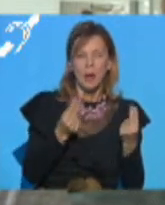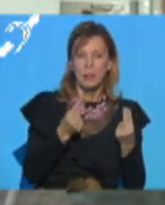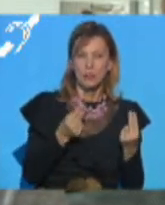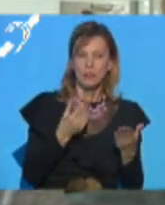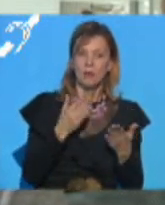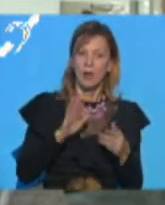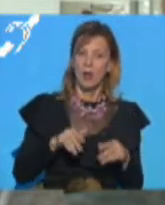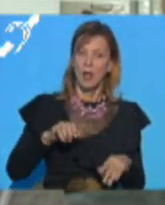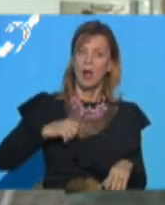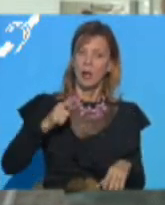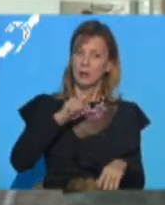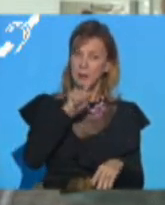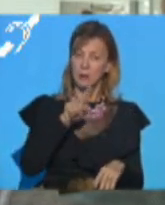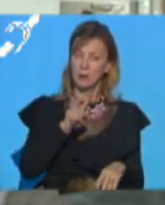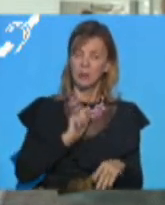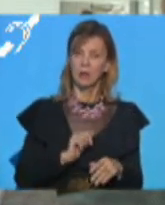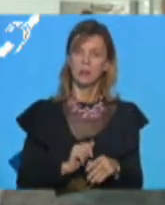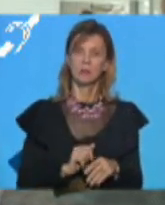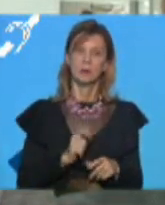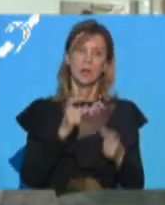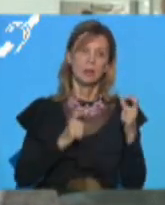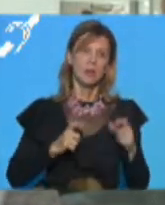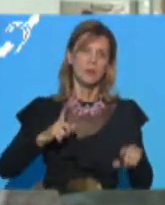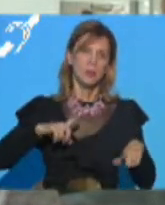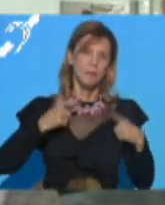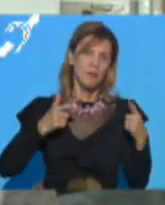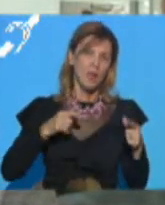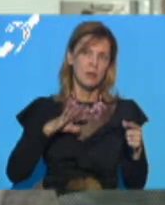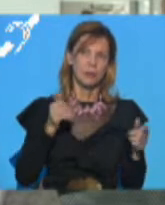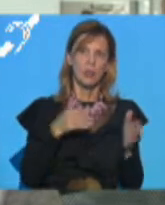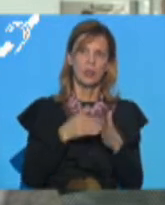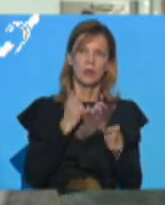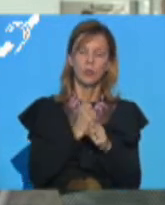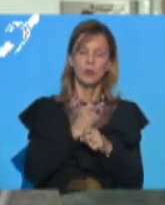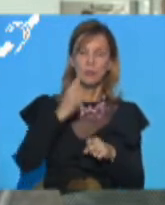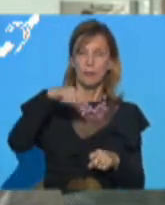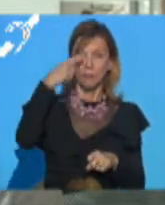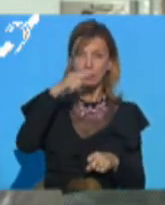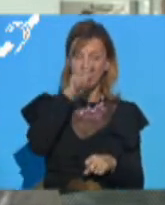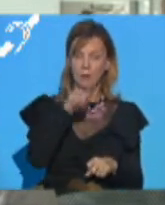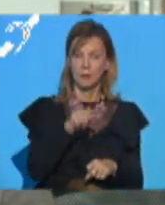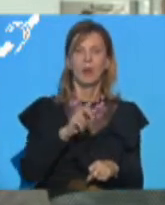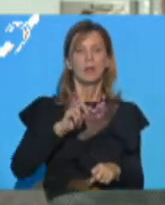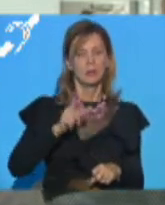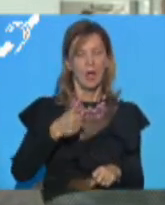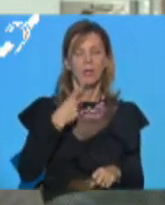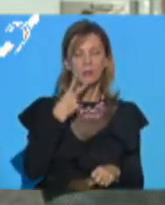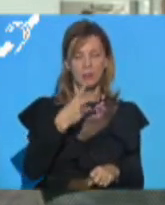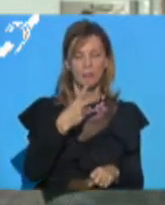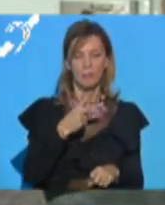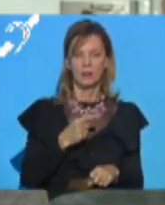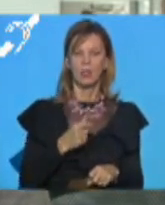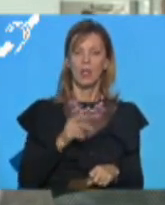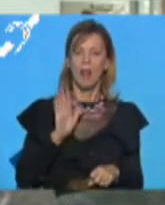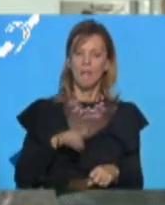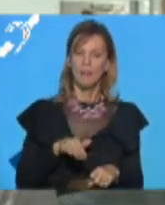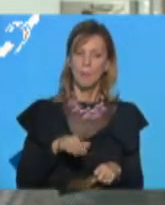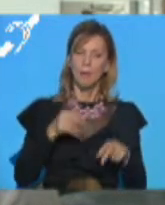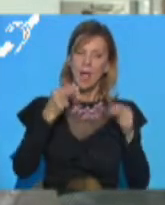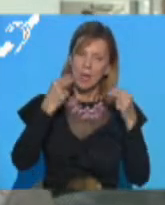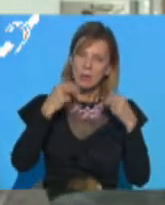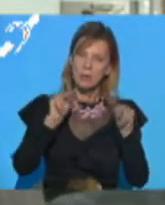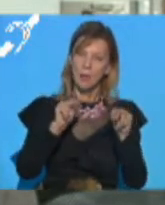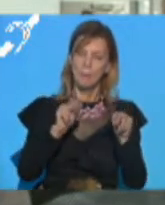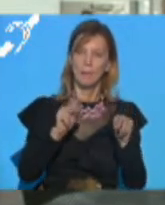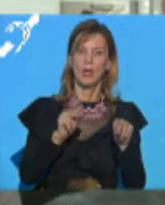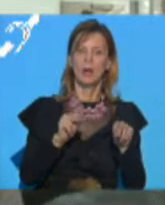rândul tinerilor, în percepția lor despre viață, despre ceea ce ar trebui să facă? Da, da. Avem exemple